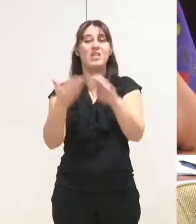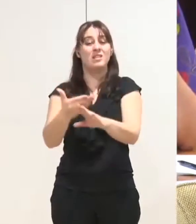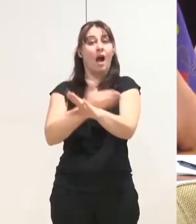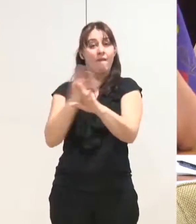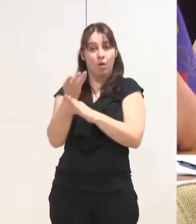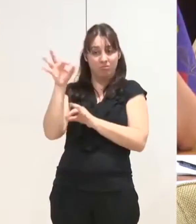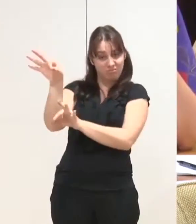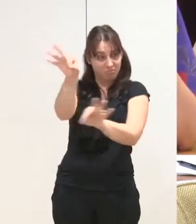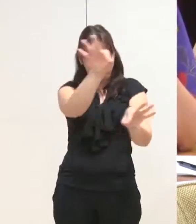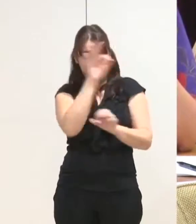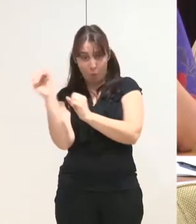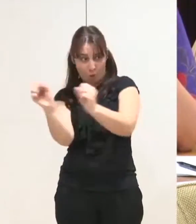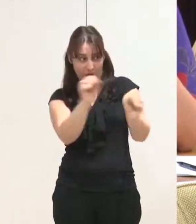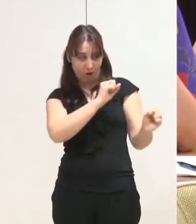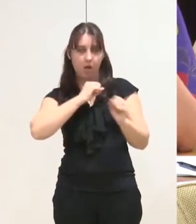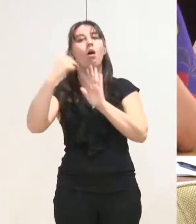Donc,